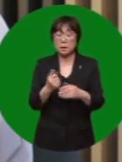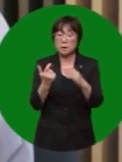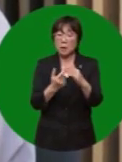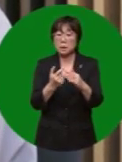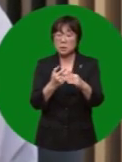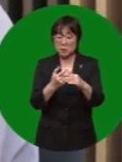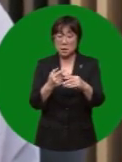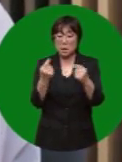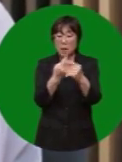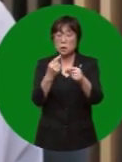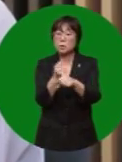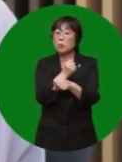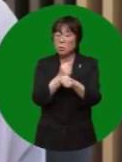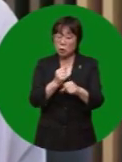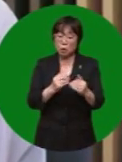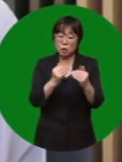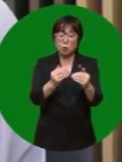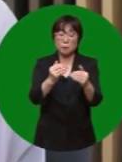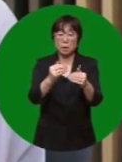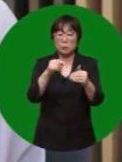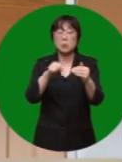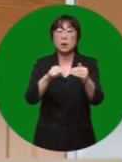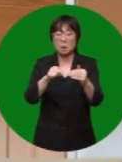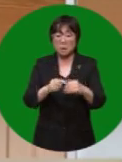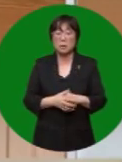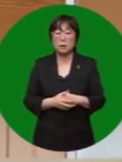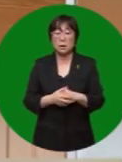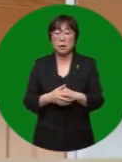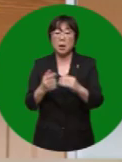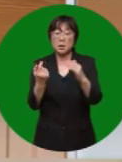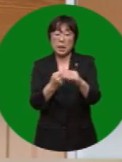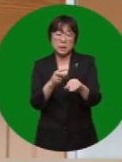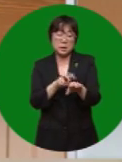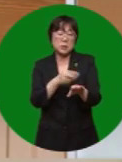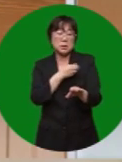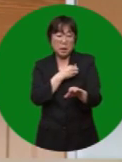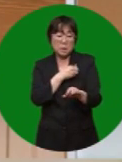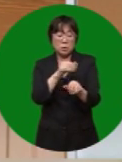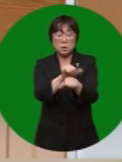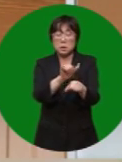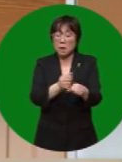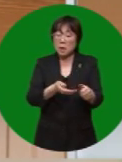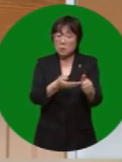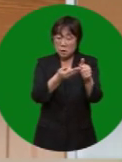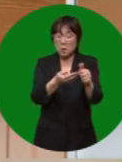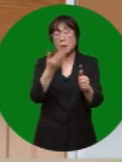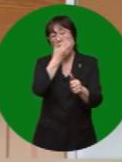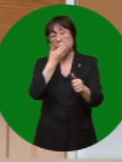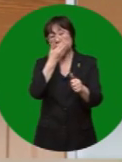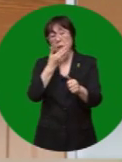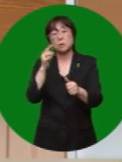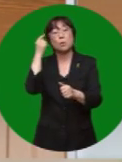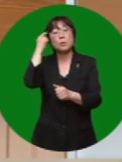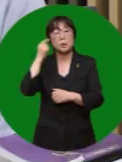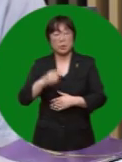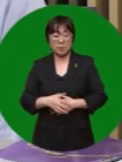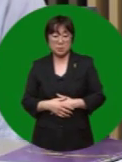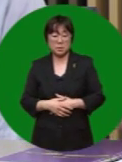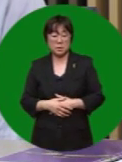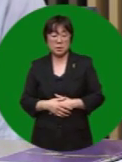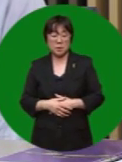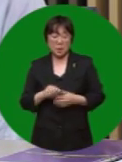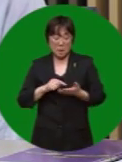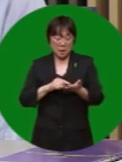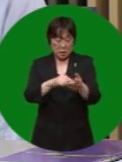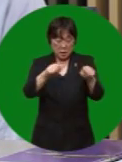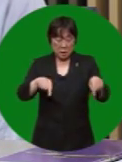震改修工事は進めていく上でですね、耐震診断の人材の育成が最も重要なポイントと私は考えております。申